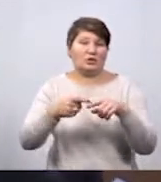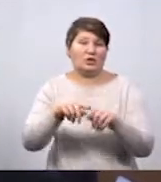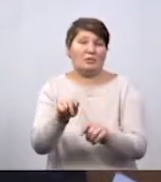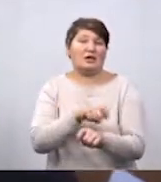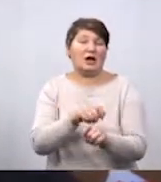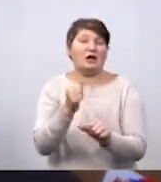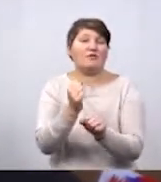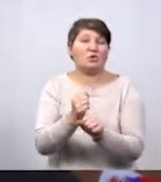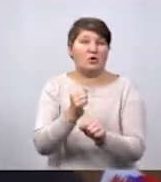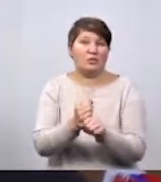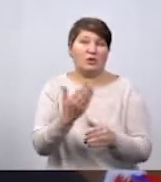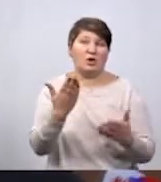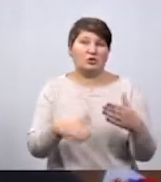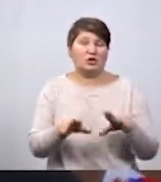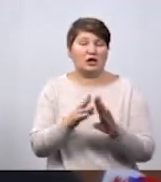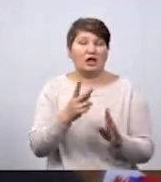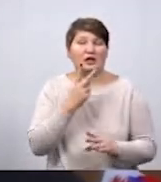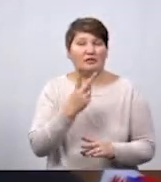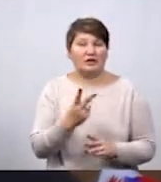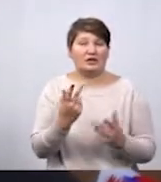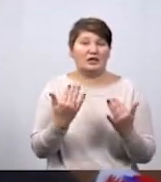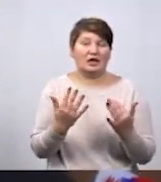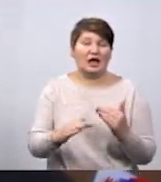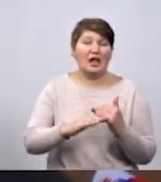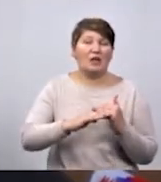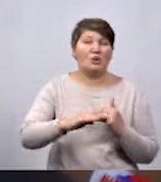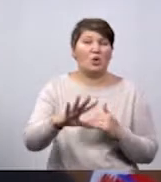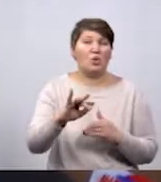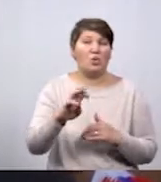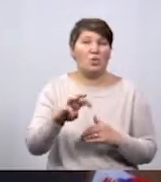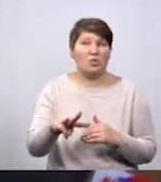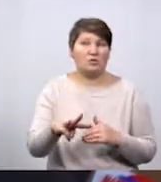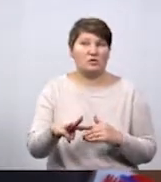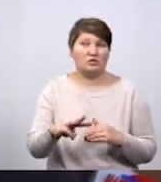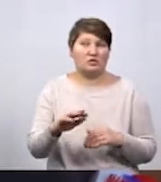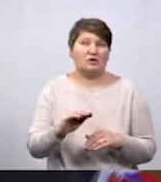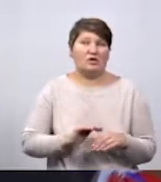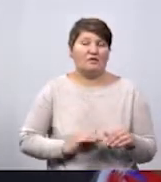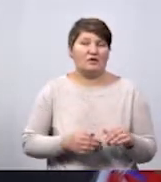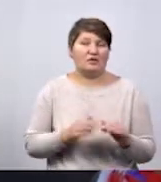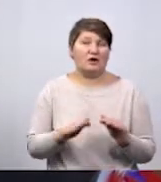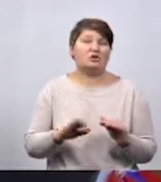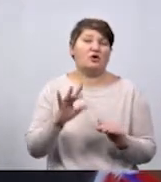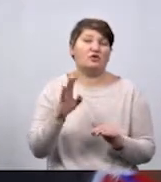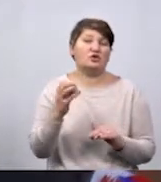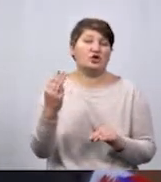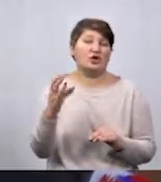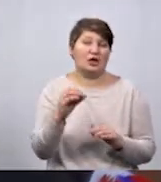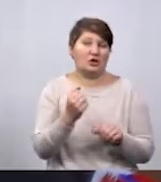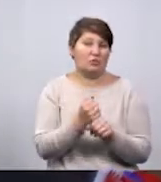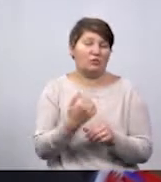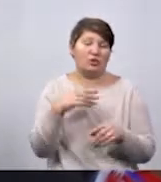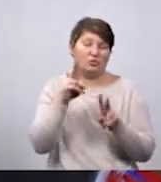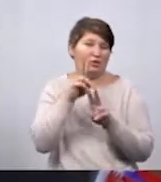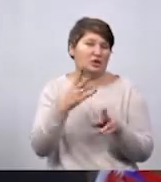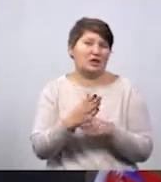робимо. Там, якщо так дивитися, тільки лінолеум ми встановлювали, фірма встановлювала зовнішнє, бо ми не вміємо, це